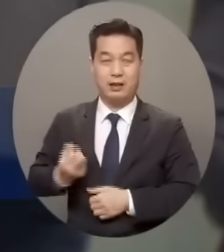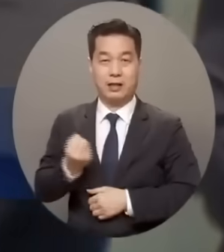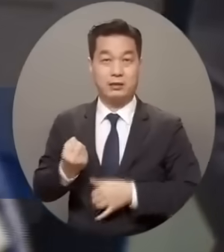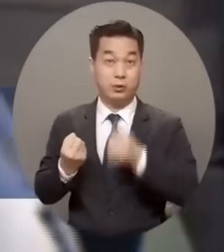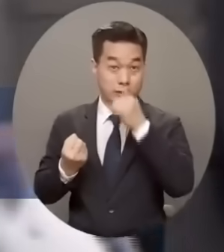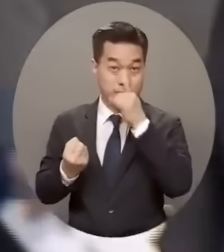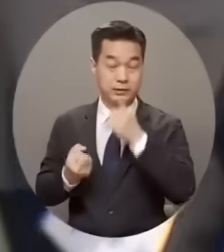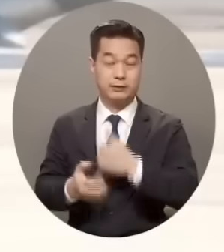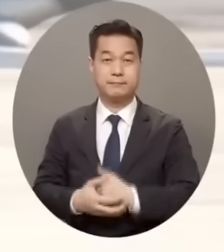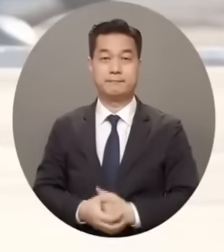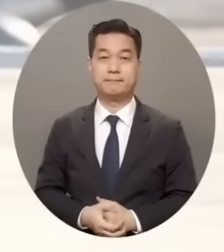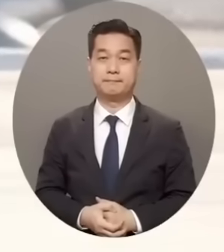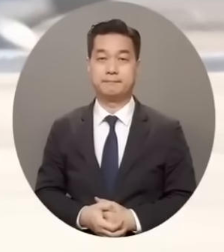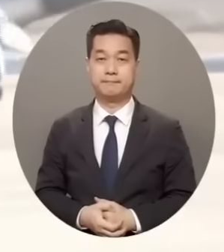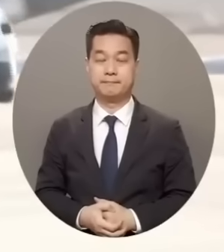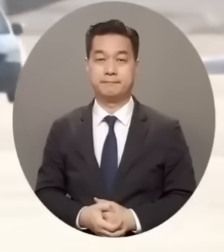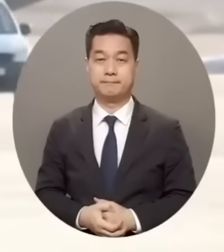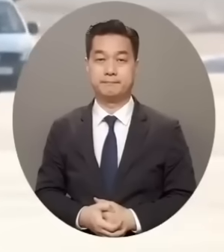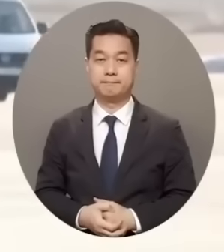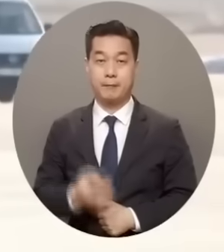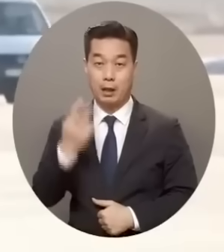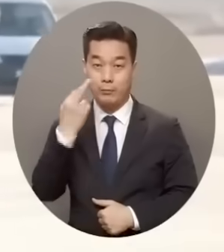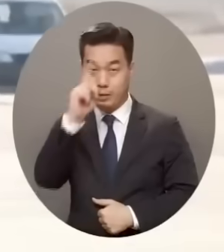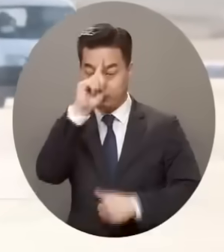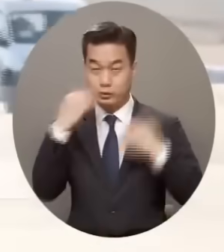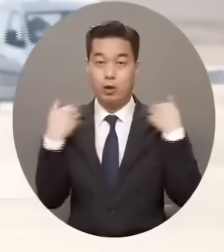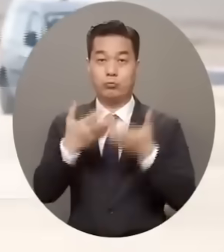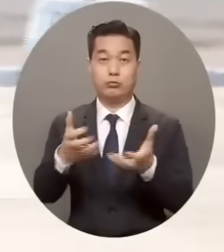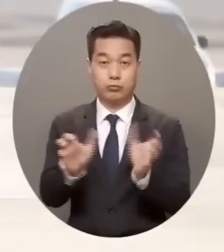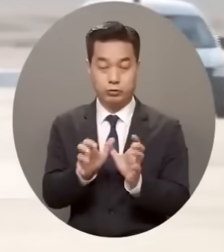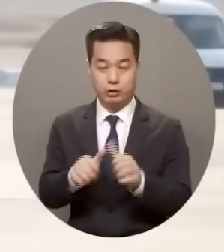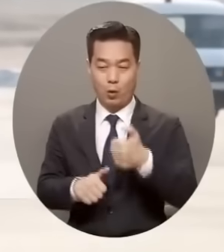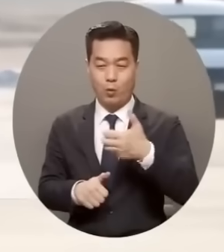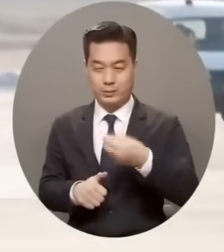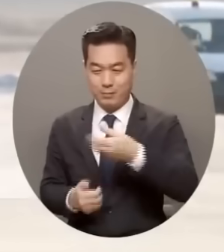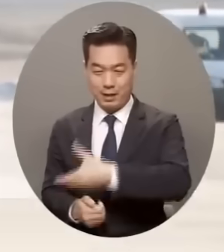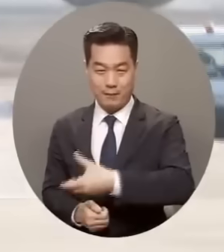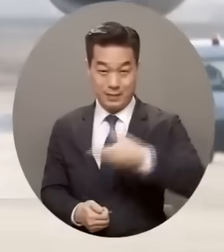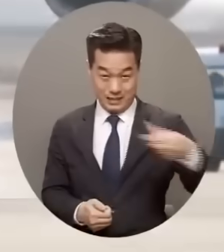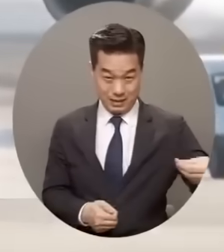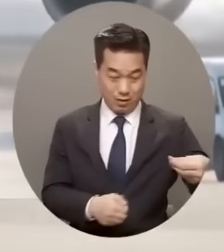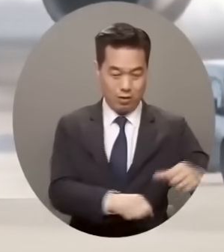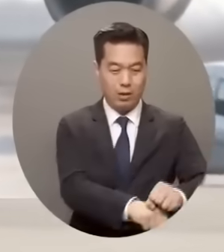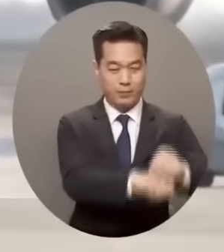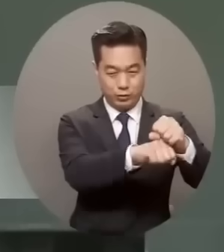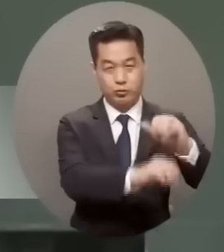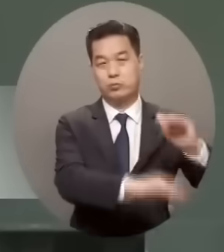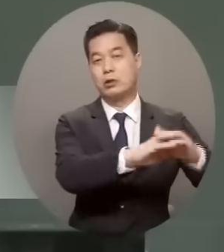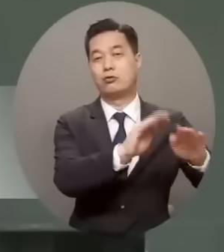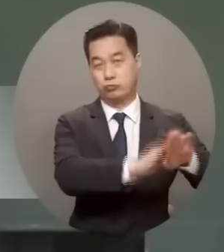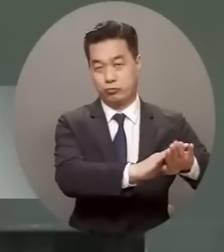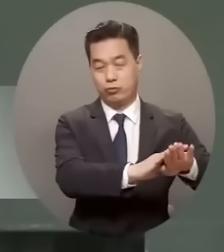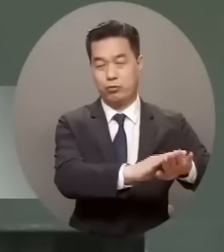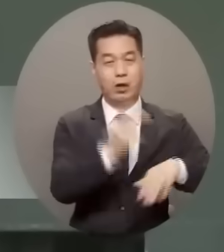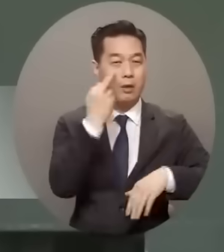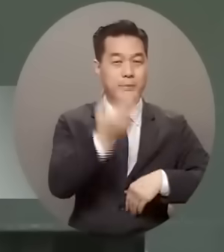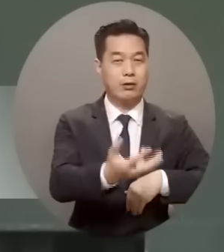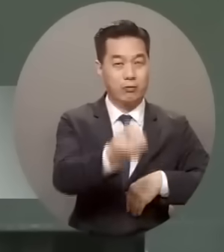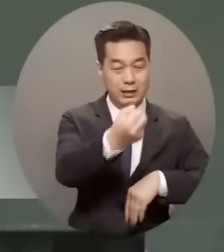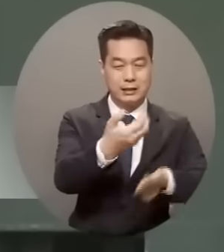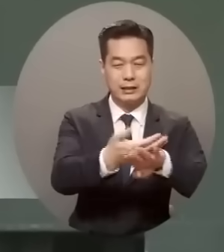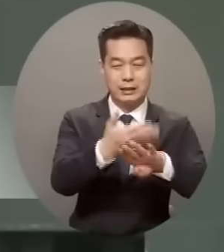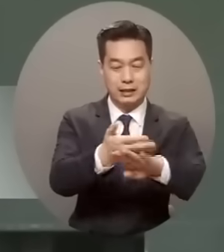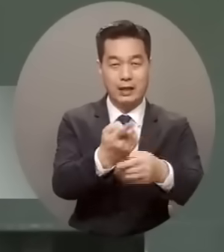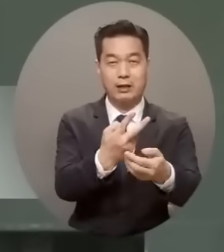가지고 있습니다. 미국 정부는 50만 발을 빌려 비축분을 채워놓은 뒤 기존 미국이 가지고 있던